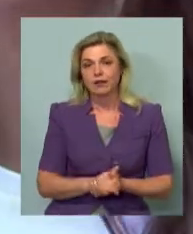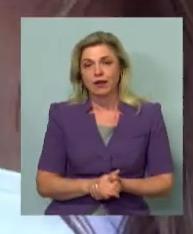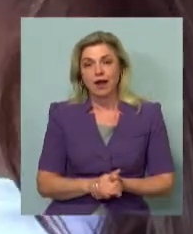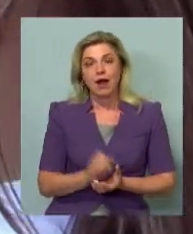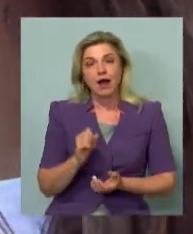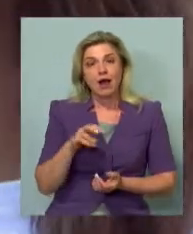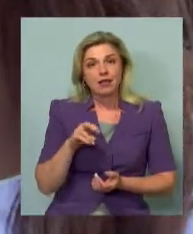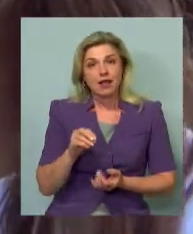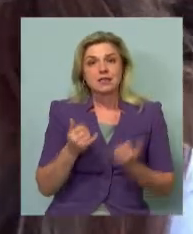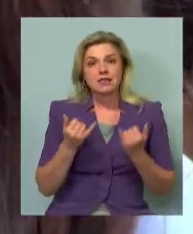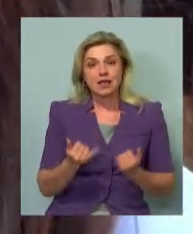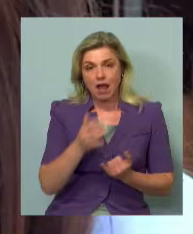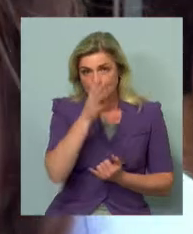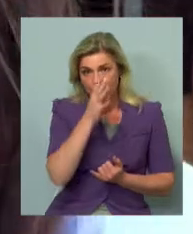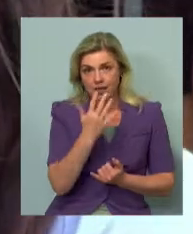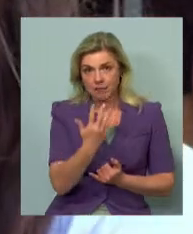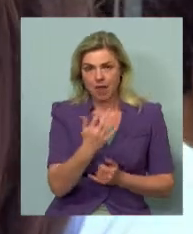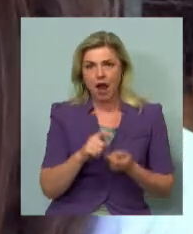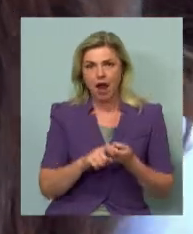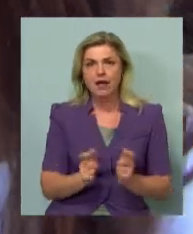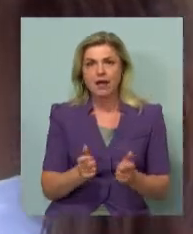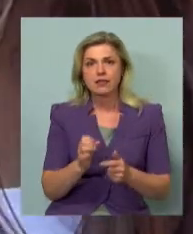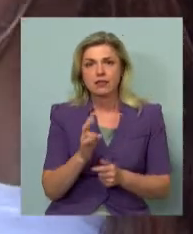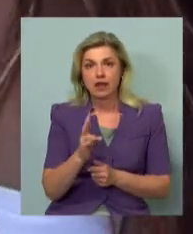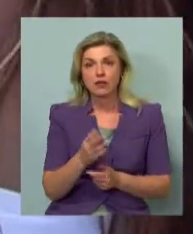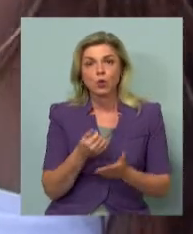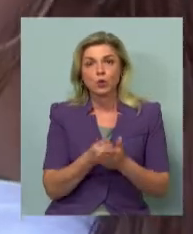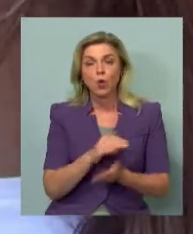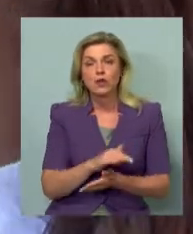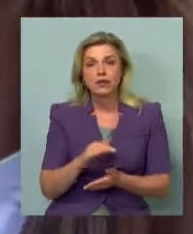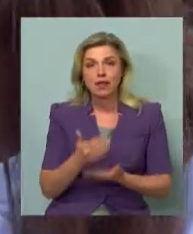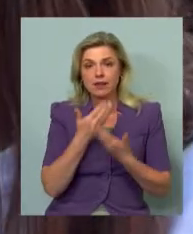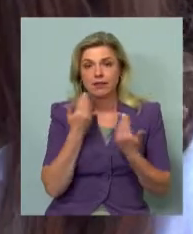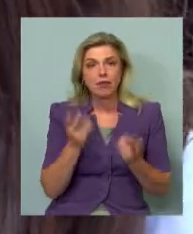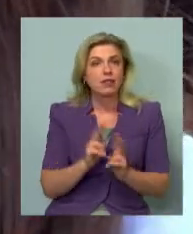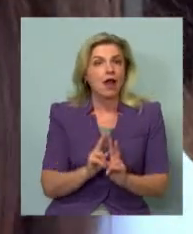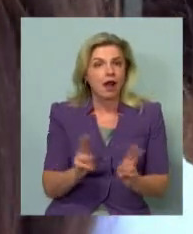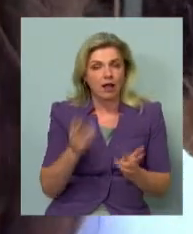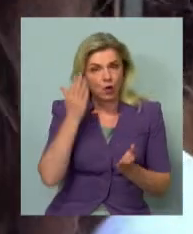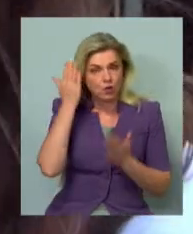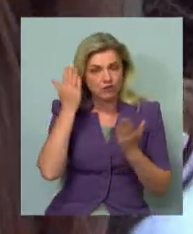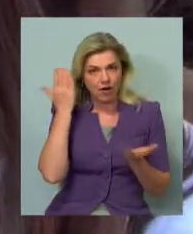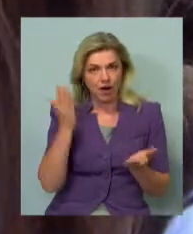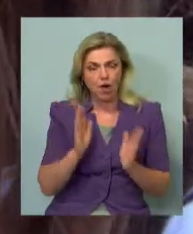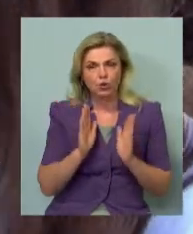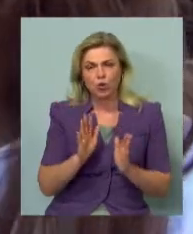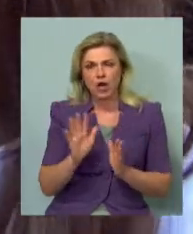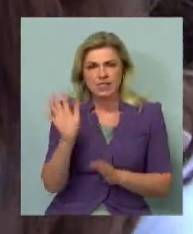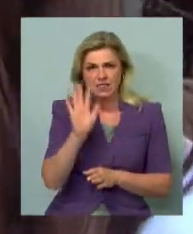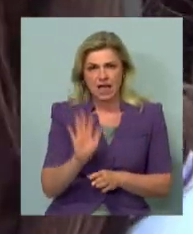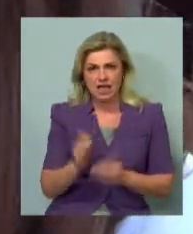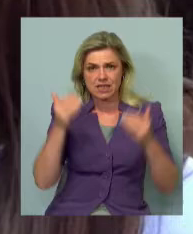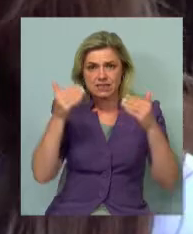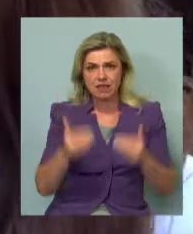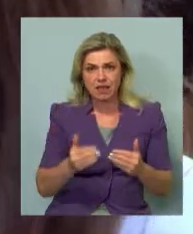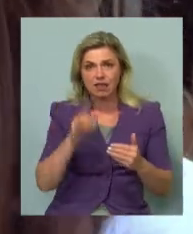але зараз 5 місяців карантину, у дітей взагалі немає ніяких розваг, вони бачать тільки сірі стіни, бачать тільки